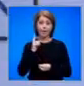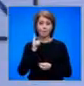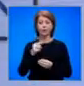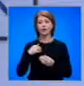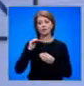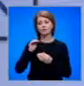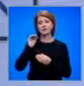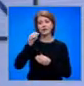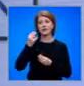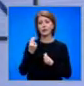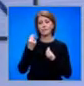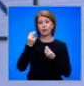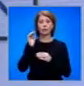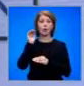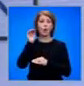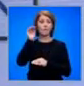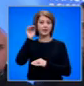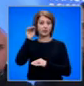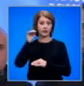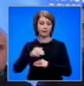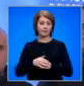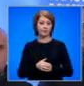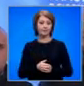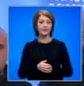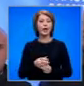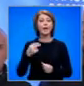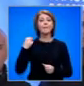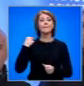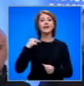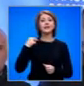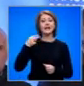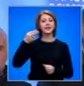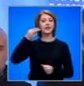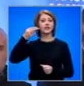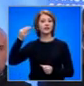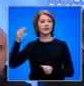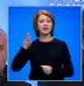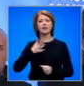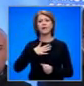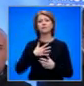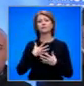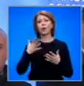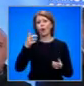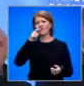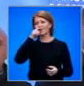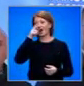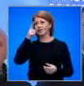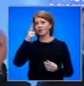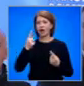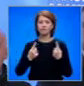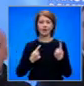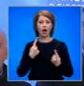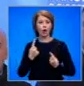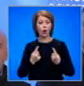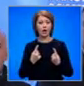за живеене, с по-добро настояще и бъдеще. Президентската институция има много важна роля. Освен